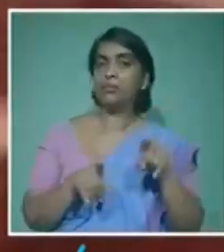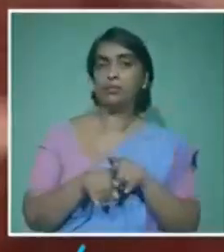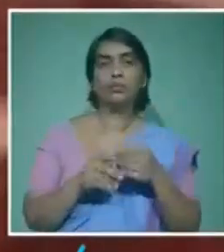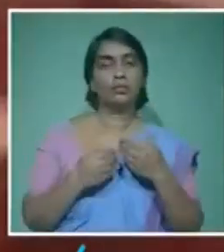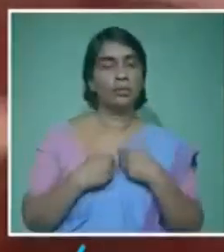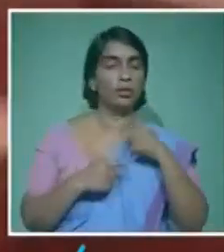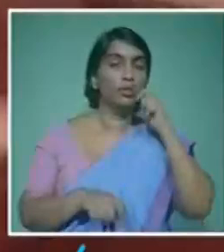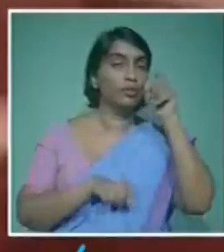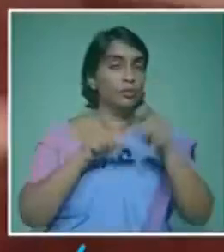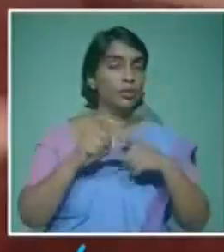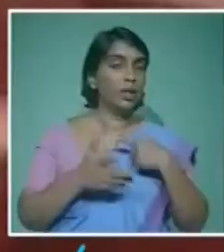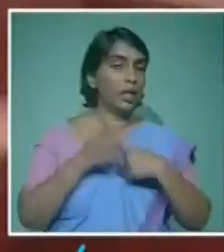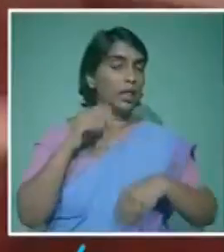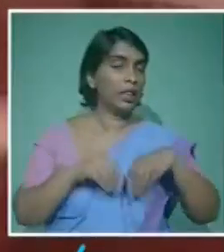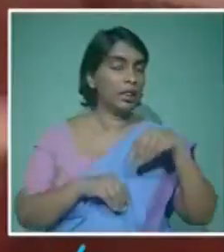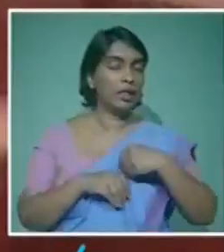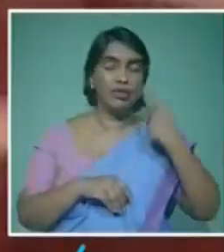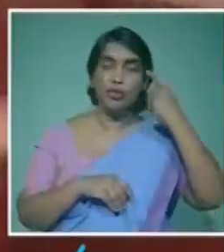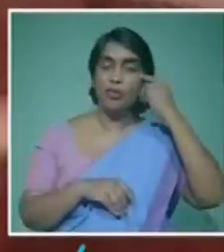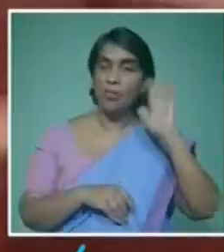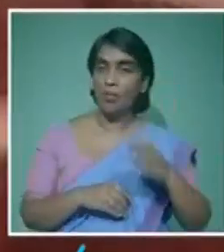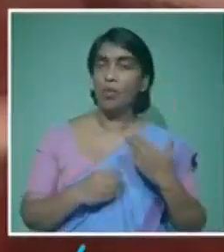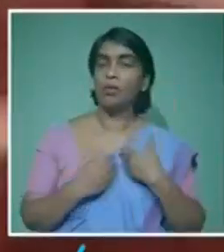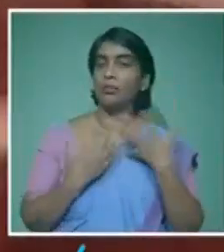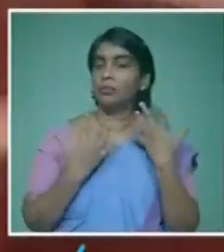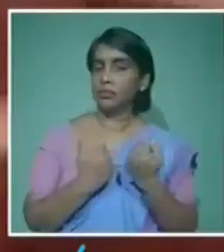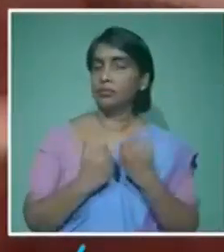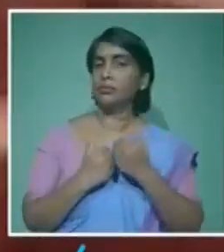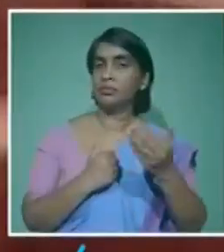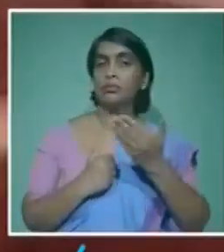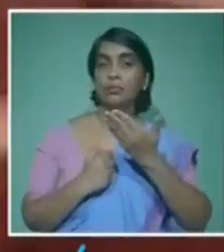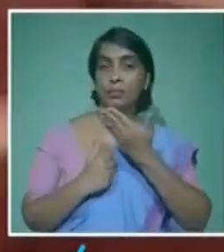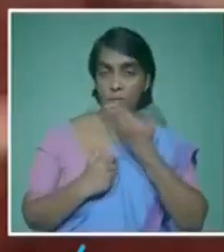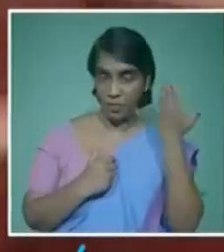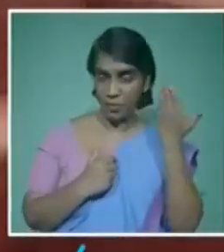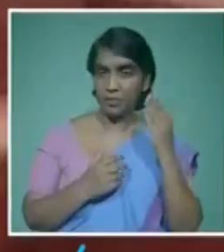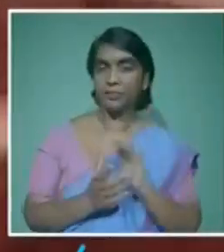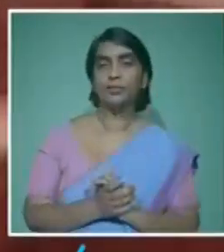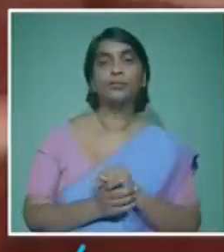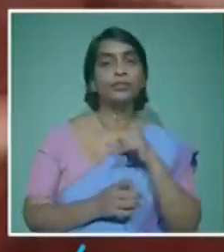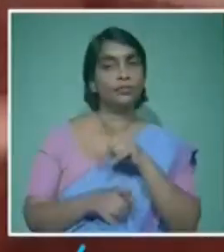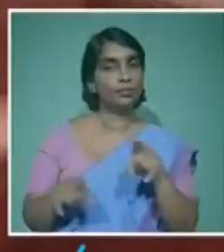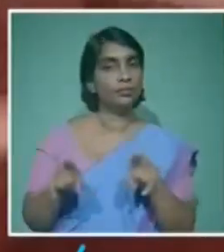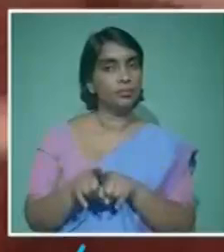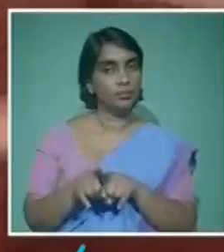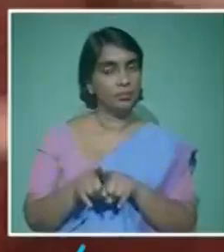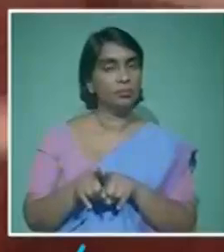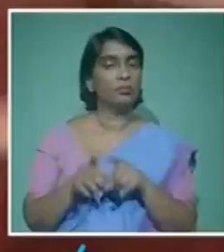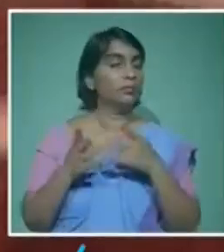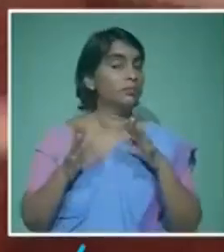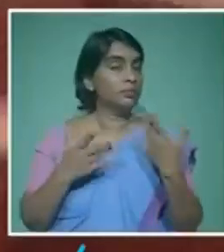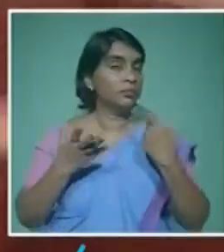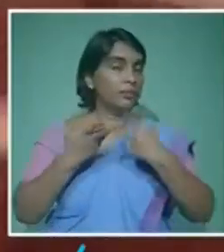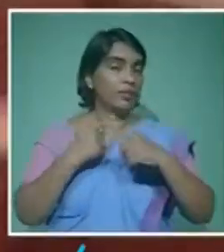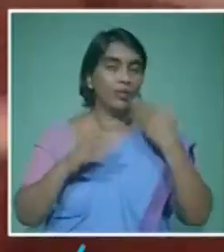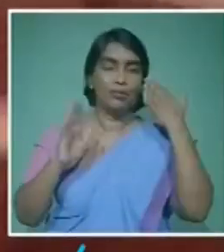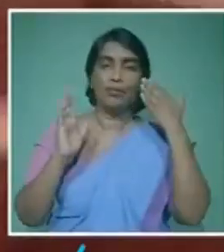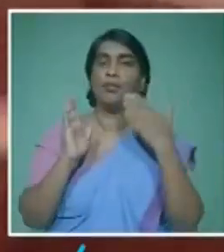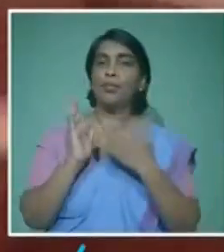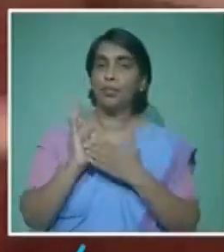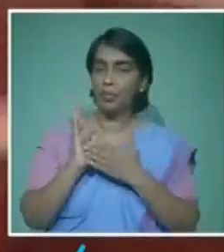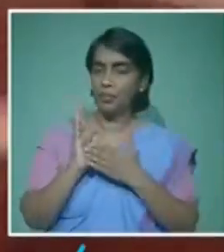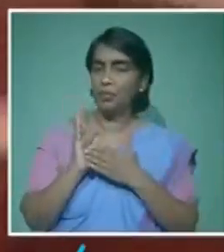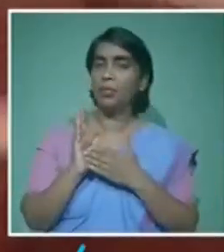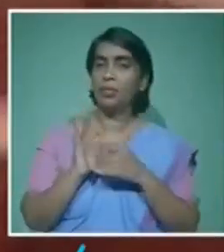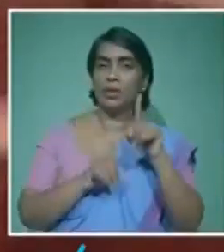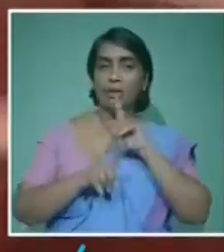பிரச்சனைகளுக்கு ஒரு ஆரம்ப தீர்வாகும் என்று கருதுகின்றோம். இல்லாததை பற்றி கதைத்து இருப்பதை கைவிட்டு விடக்கூடாது என்பதை